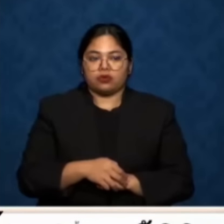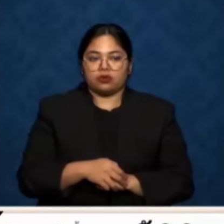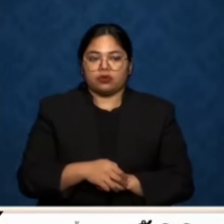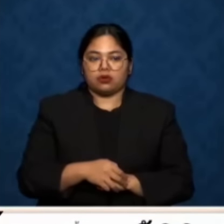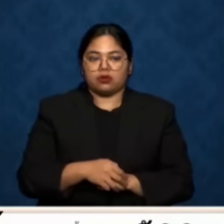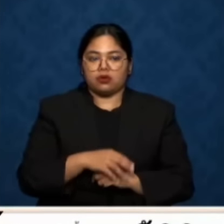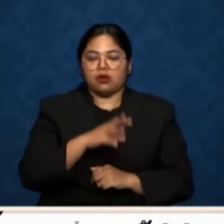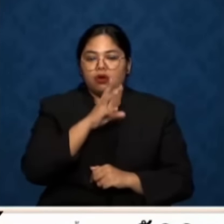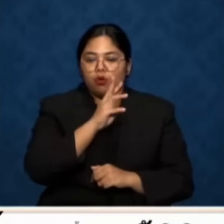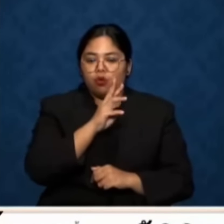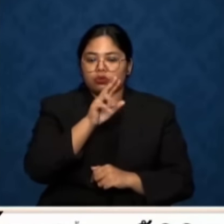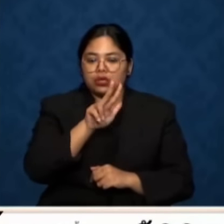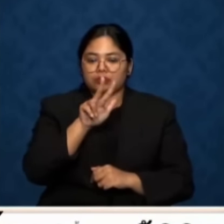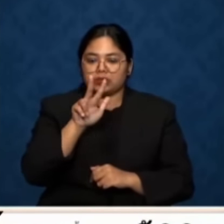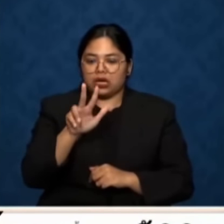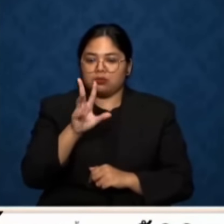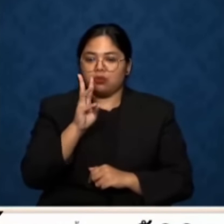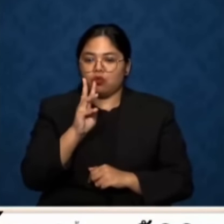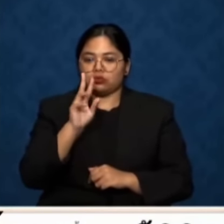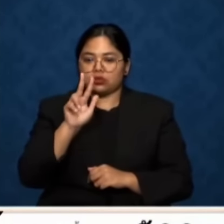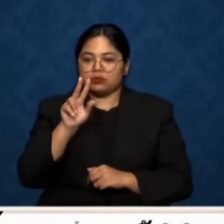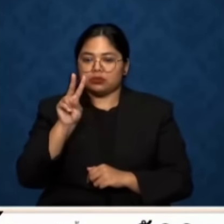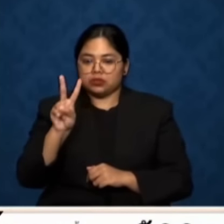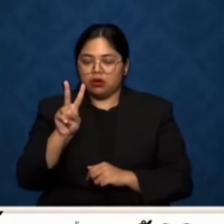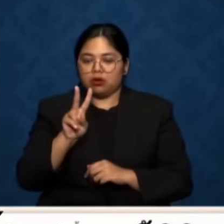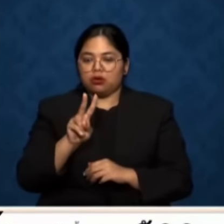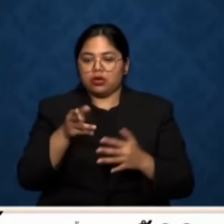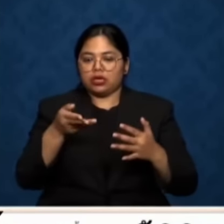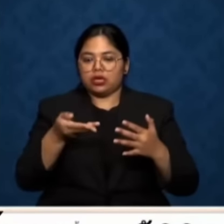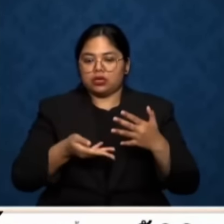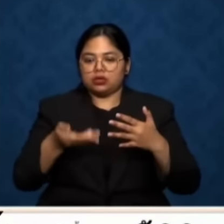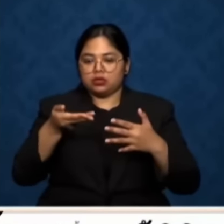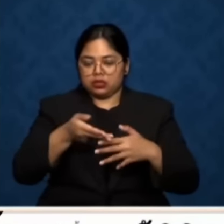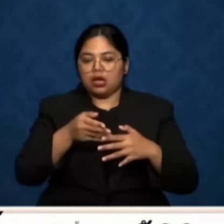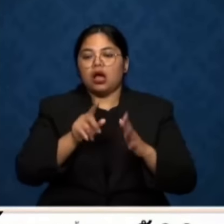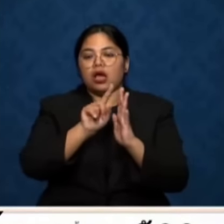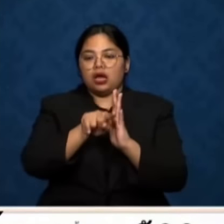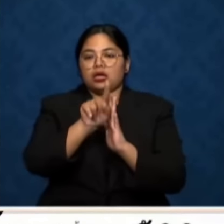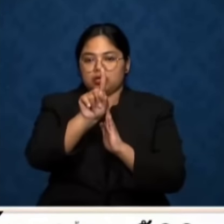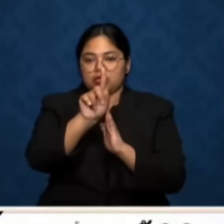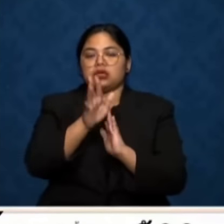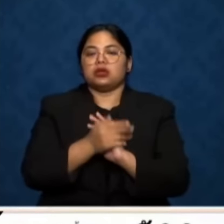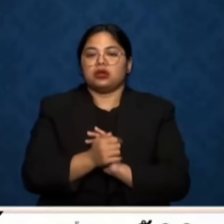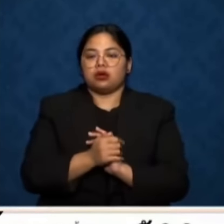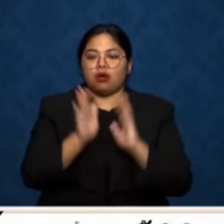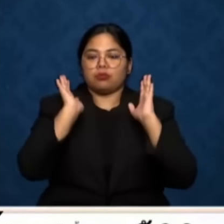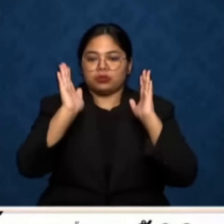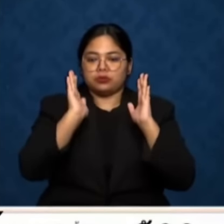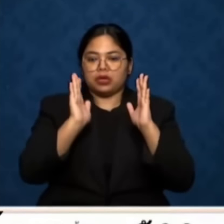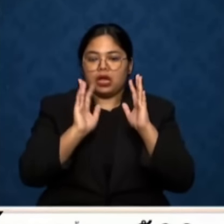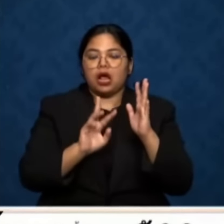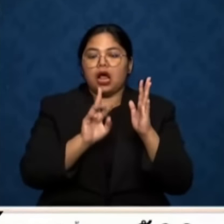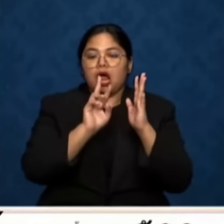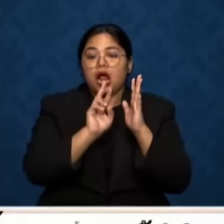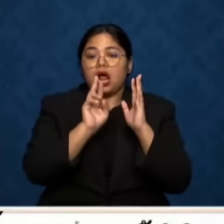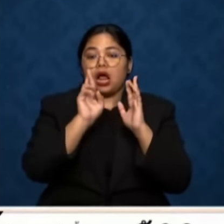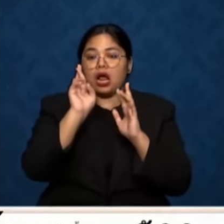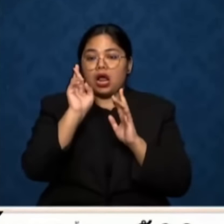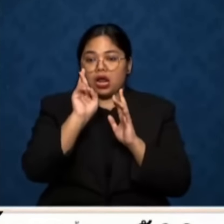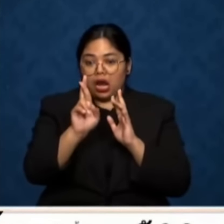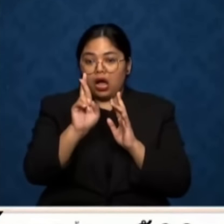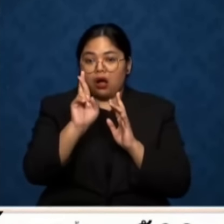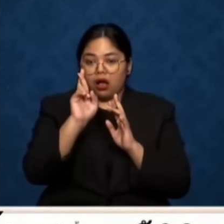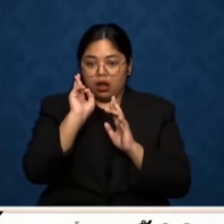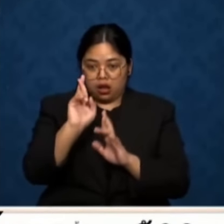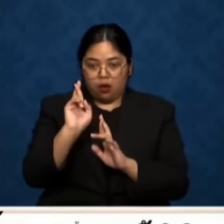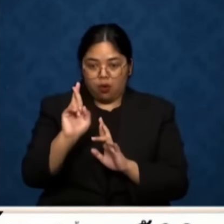นะครับก็ยังไล่ลำดับได้อยู่นะครับแล้วก็คิดว่าเป็นช่วงนาทีสุดท้ายของท่านผู้อภิปรายแล้วก็ระมัดระวังเนื้อหาที่ซ้ำซากนะครับ